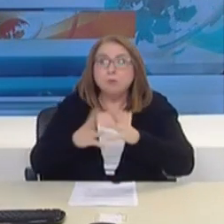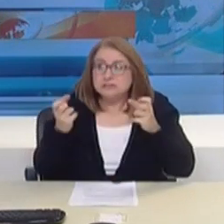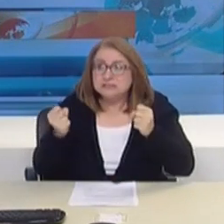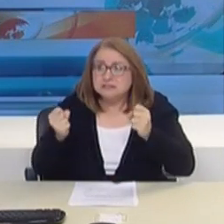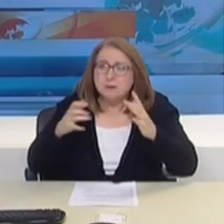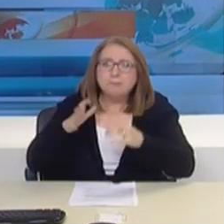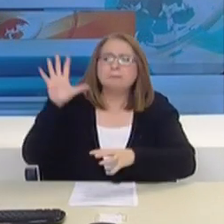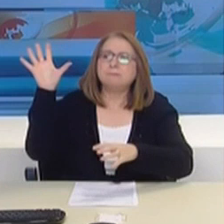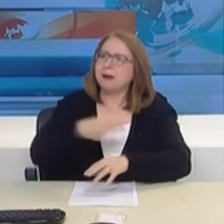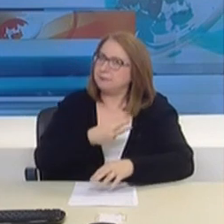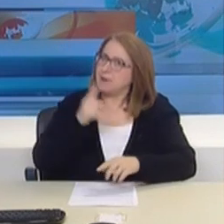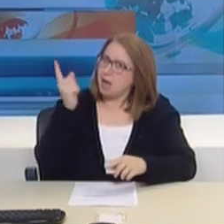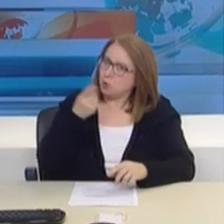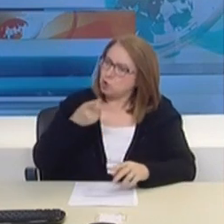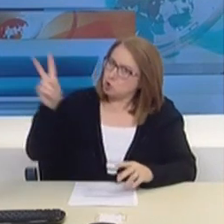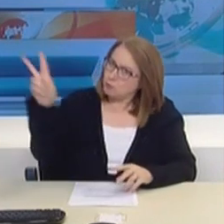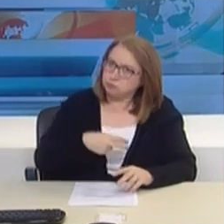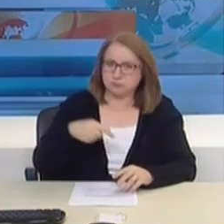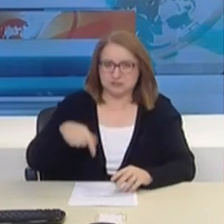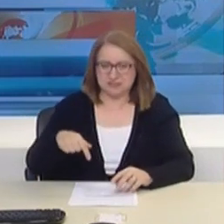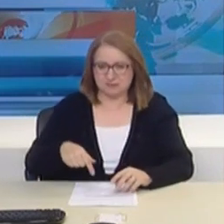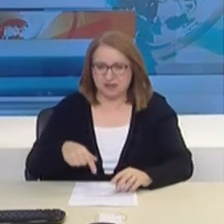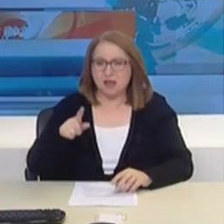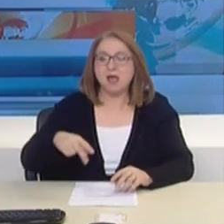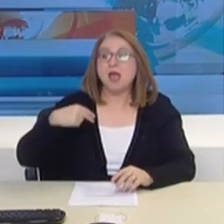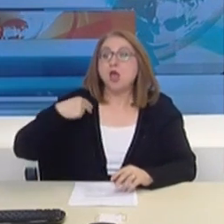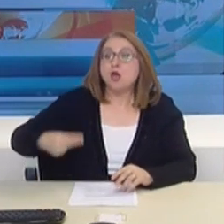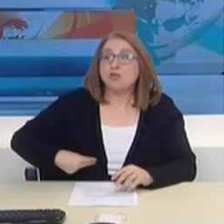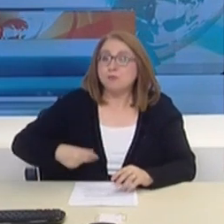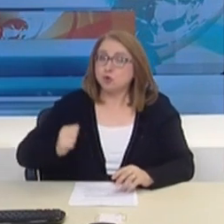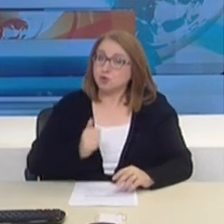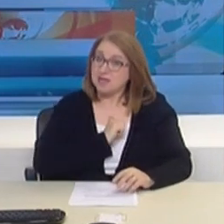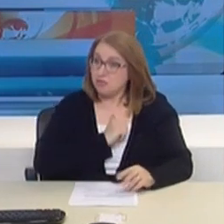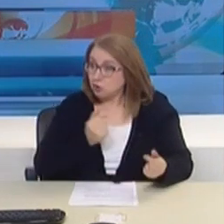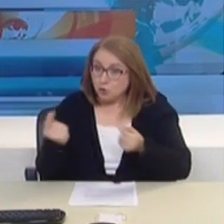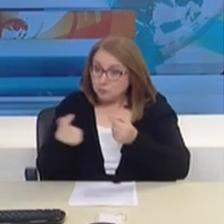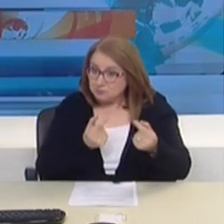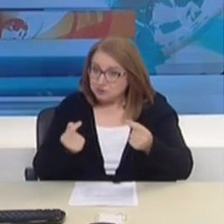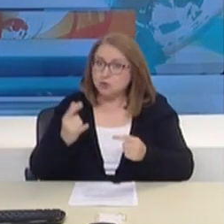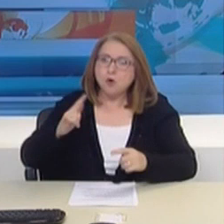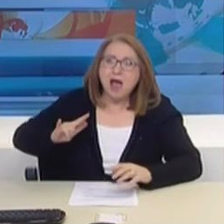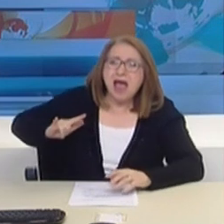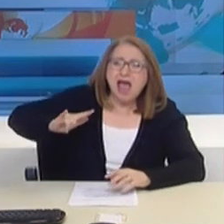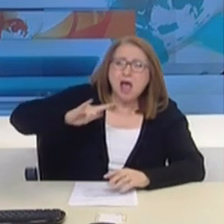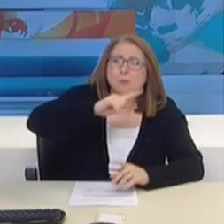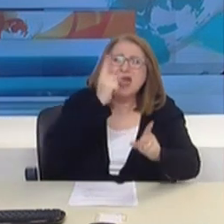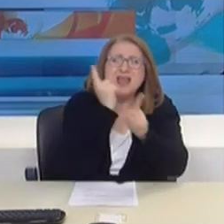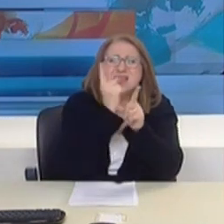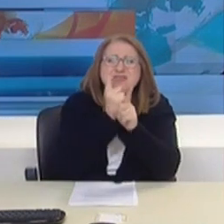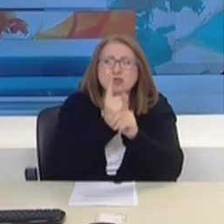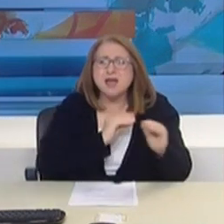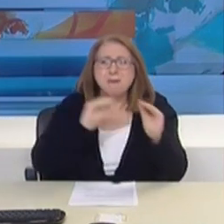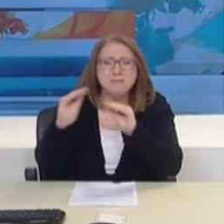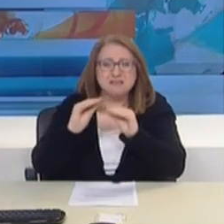ναυλώσει για αυτό το σκοπό με πρωτοβουλίες του δημοσίου και του ιδιωτικού τομέα, cargo jet, αλλά και ειδικά